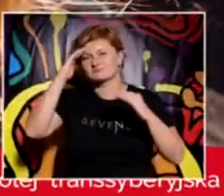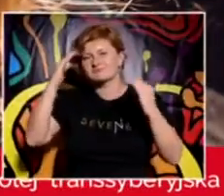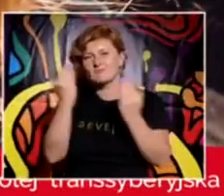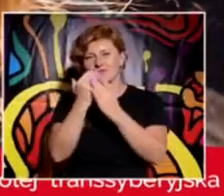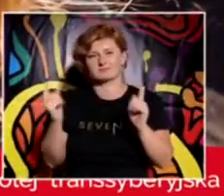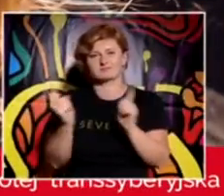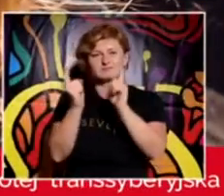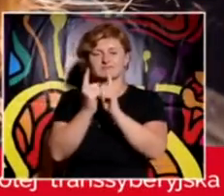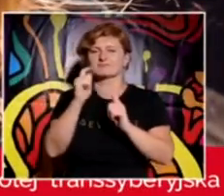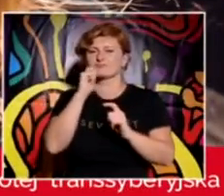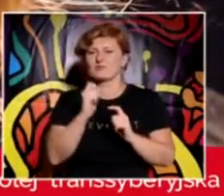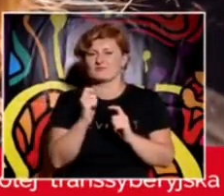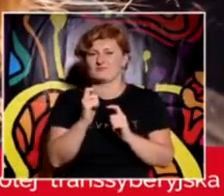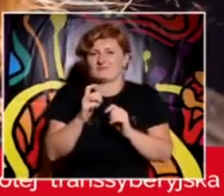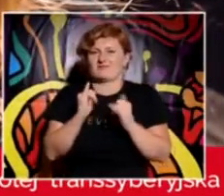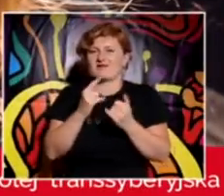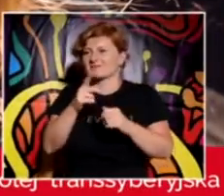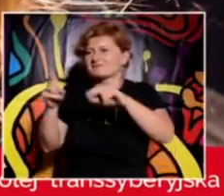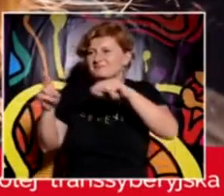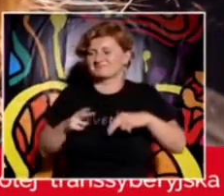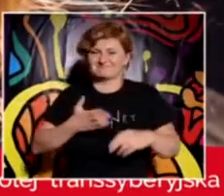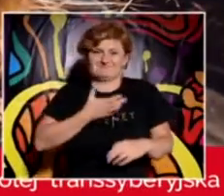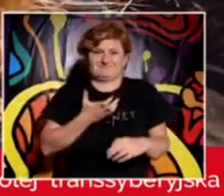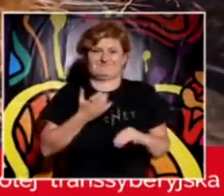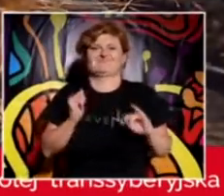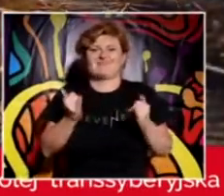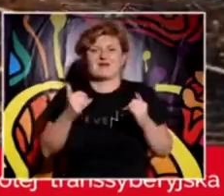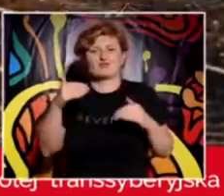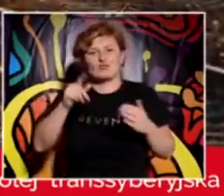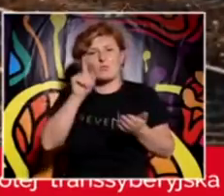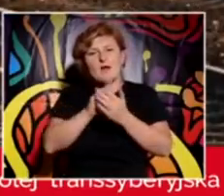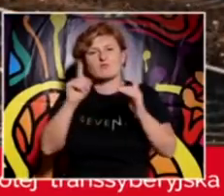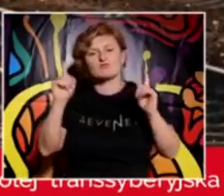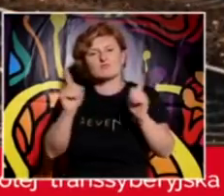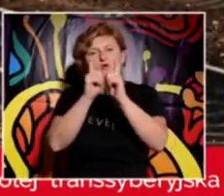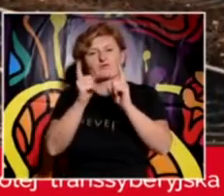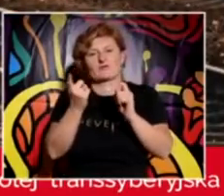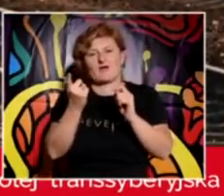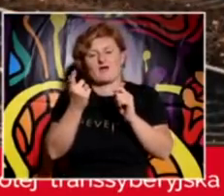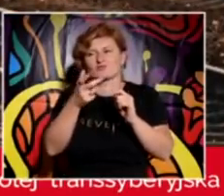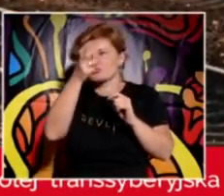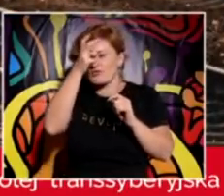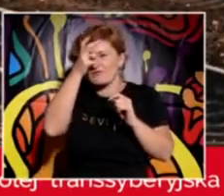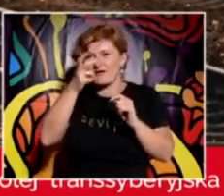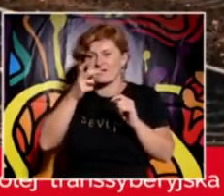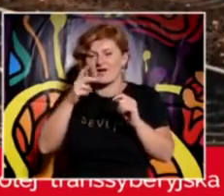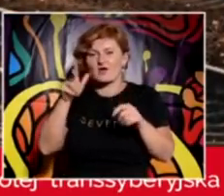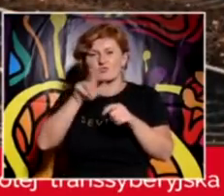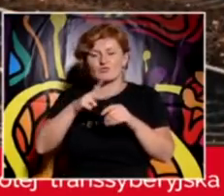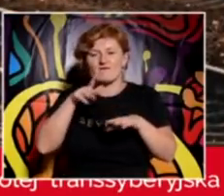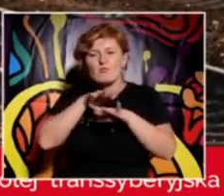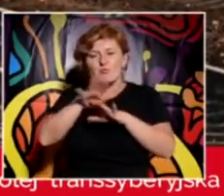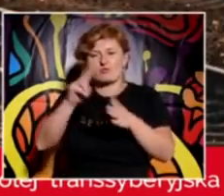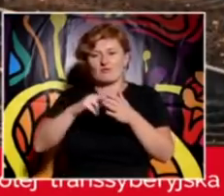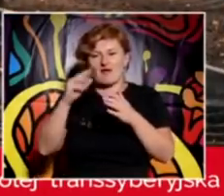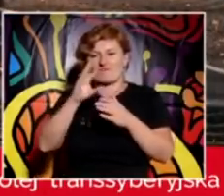dzięki czemu, z czym się z tej podróży wraca. Czy udało wam się spotka kogoś takiego, kto wywrócił wam świat do góry nogami, albo przynajmniej część